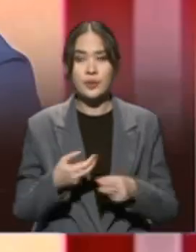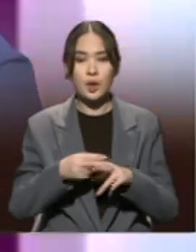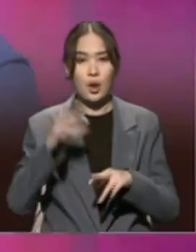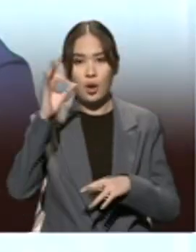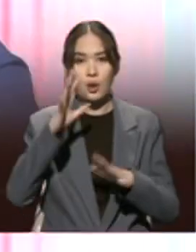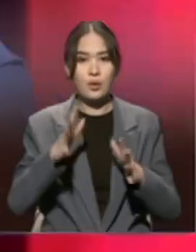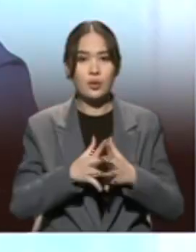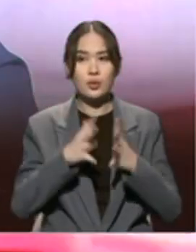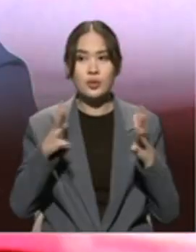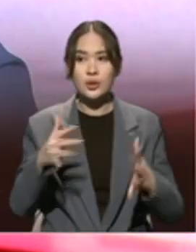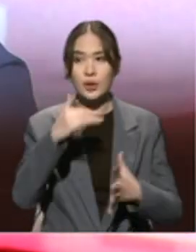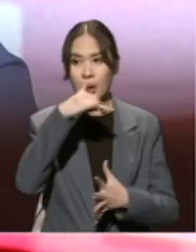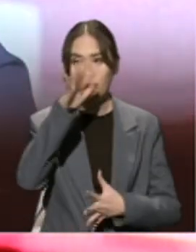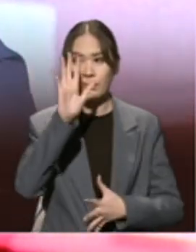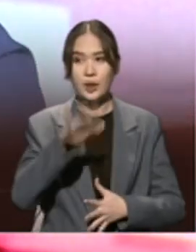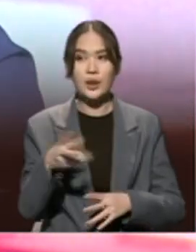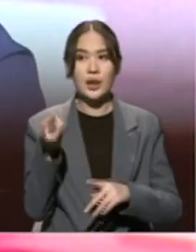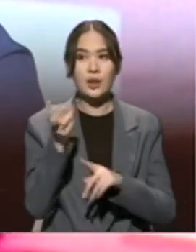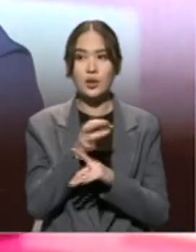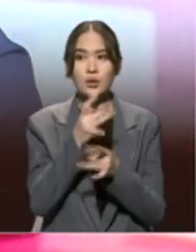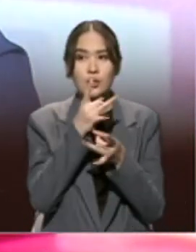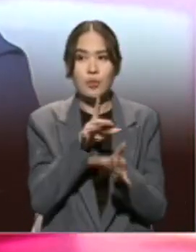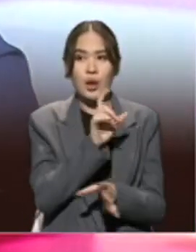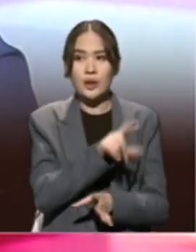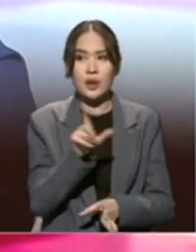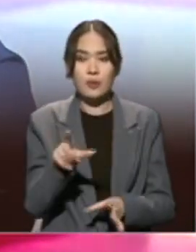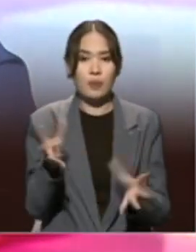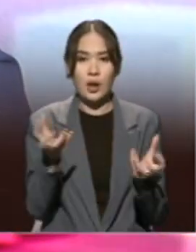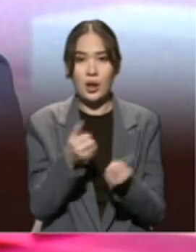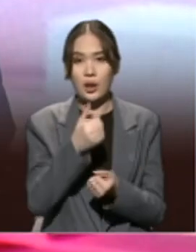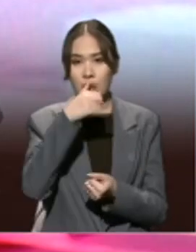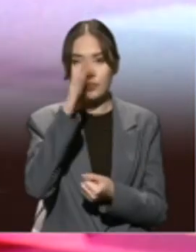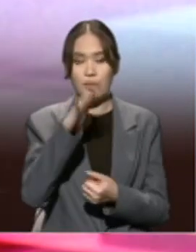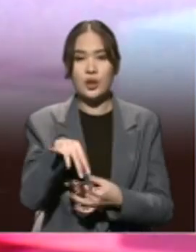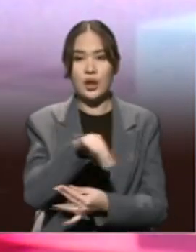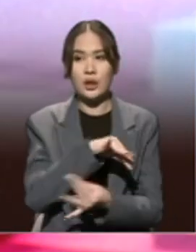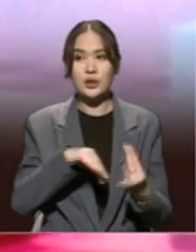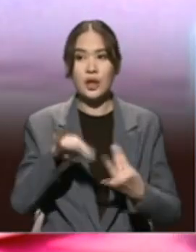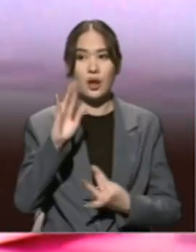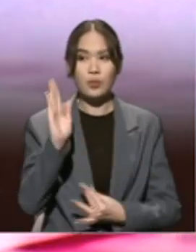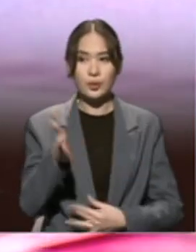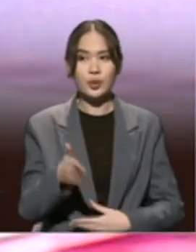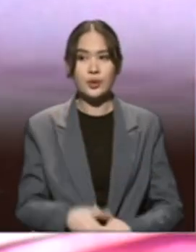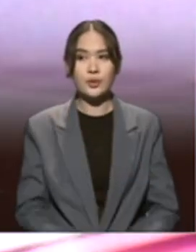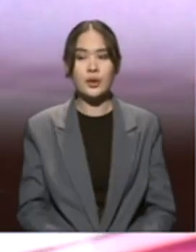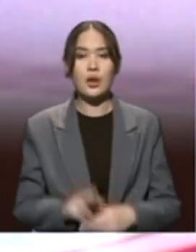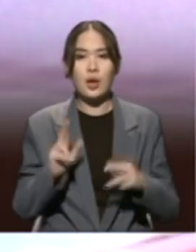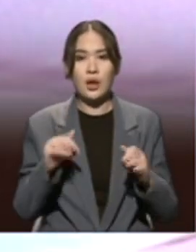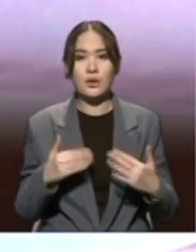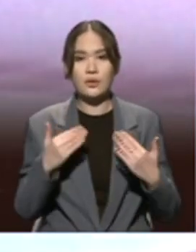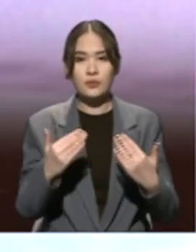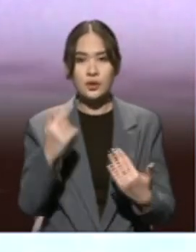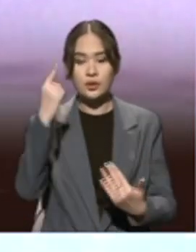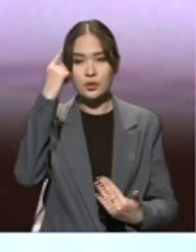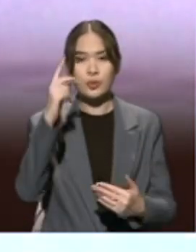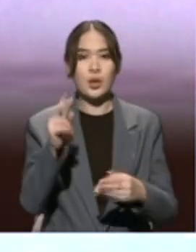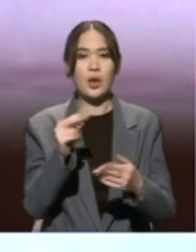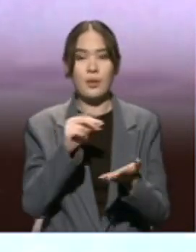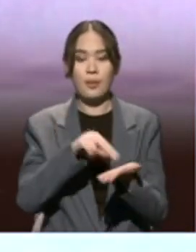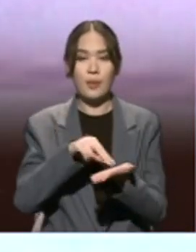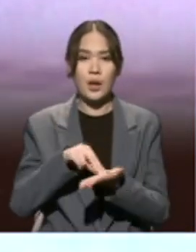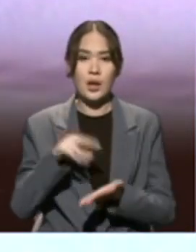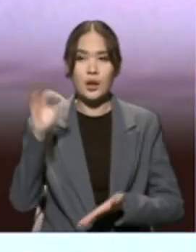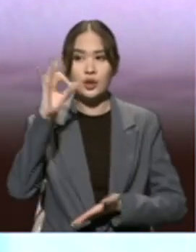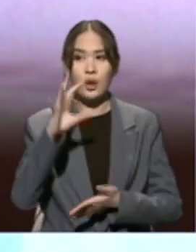көтере алмайды. Оның өзін кез келген адам ала алмайды. Кез келген адам ала алмайды. Талқылаймыз. Ол жетпейді ол ақшалар. Сіздер қалай ойлайсыздар? Баспана бағасы мысалға